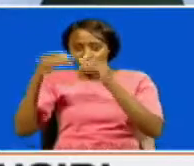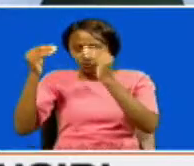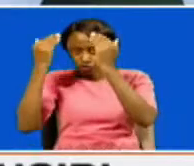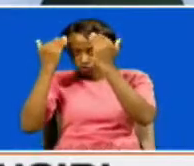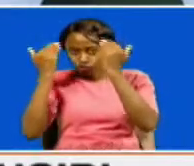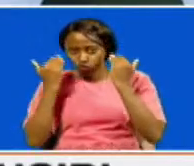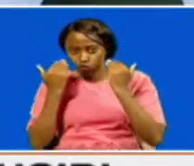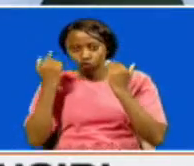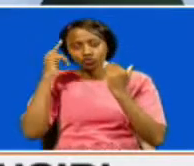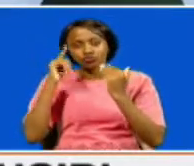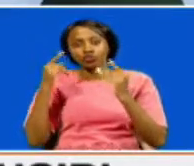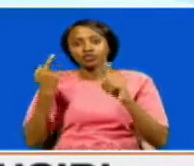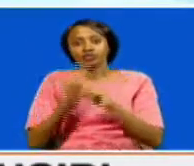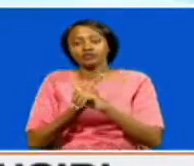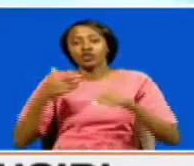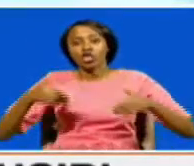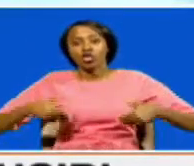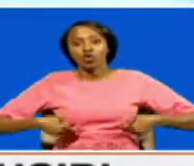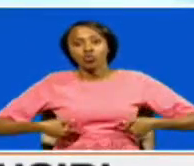scattered fields.